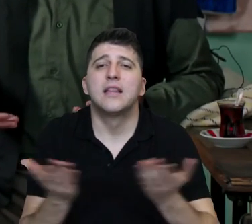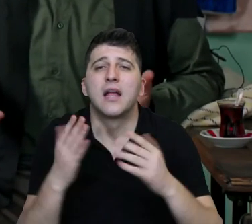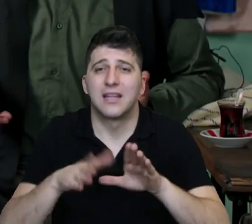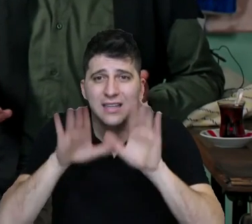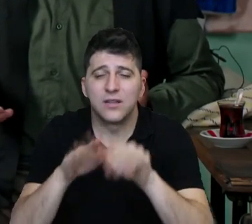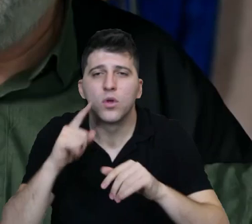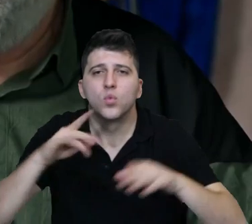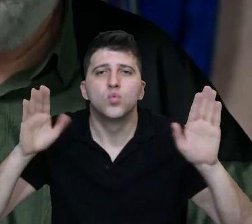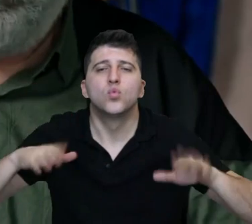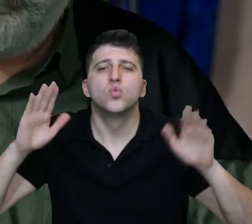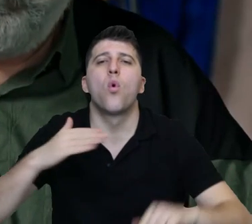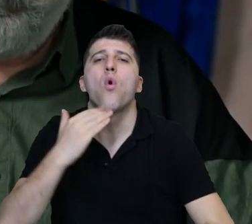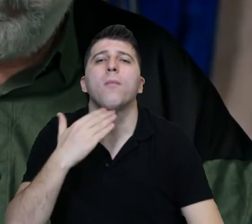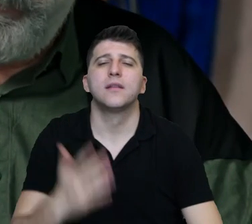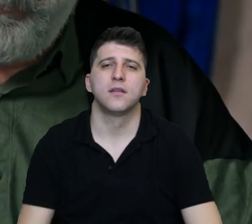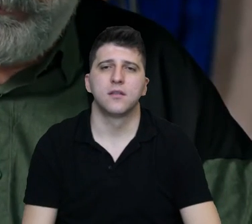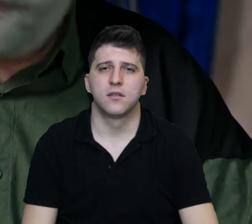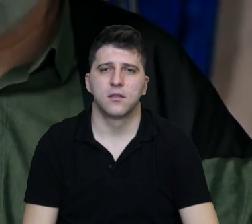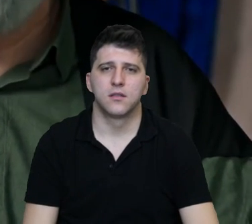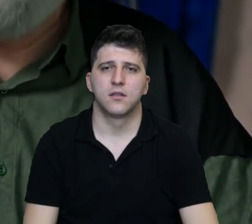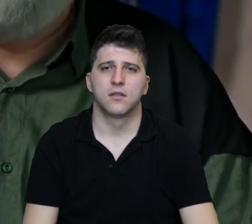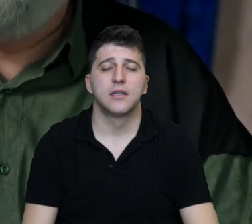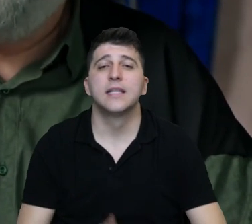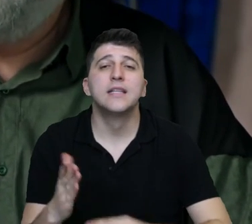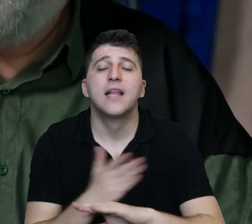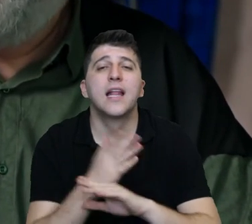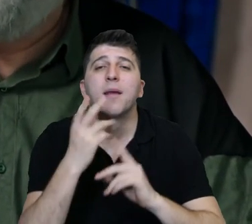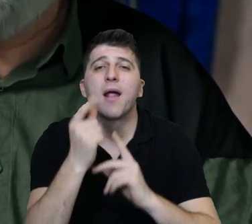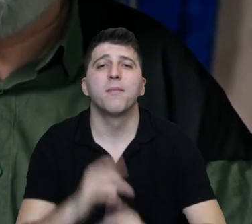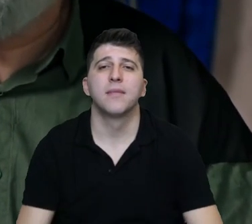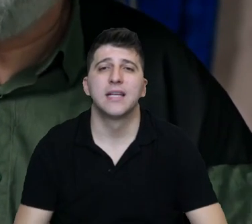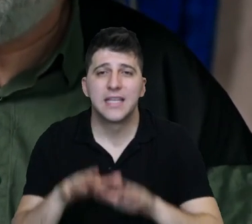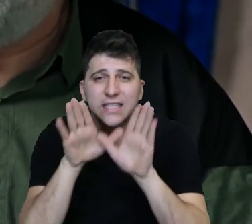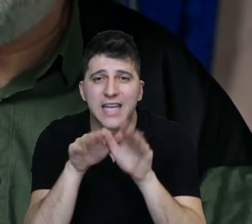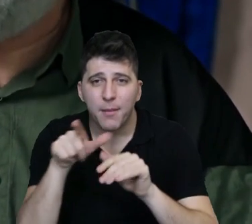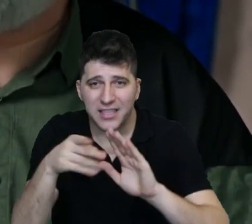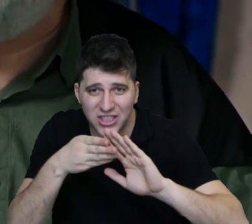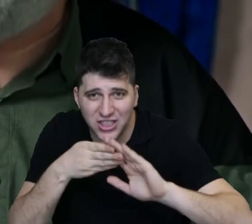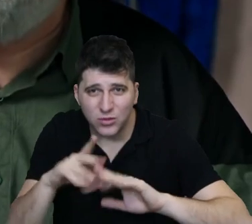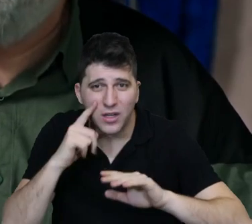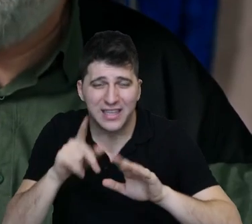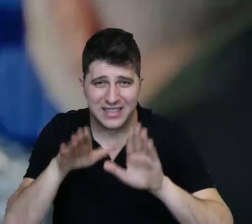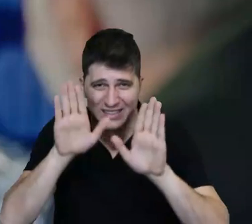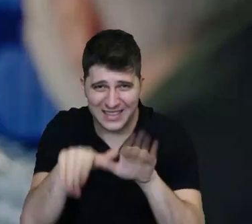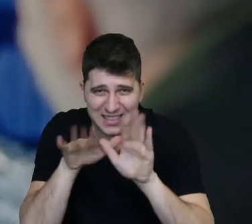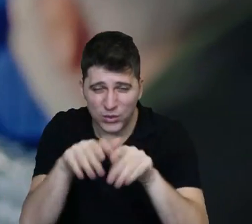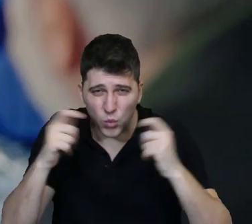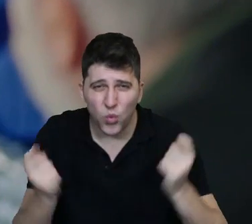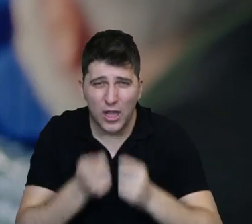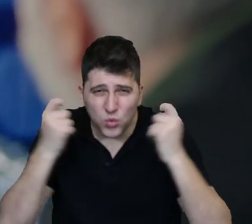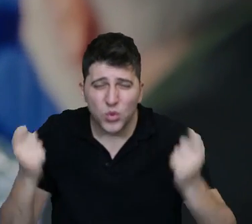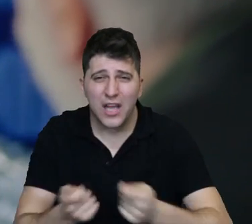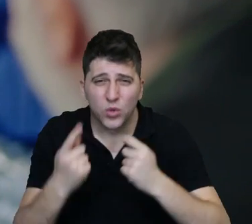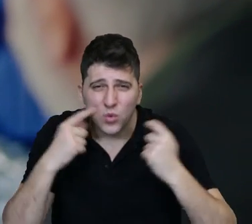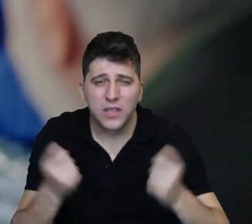kadar kanat çıktıysa uçamadı. Çünkü İbrahim, kelebek kozadan çıkarken çırpınır.